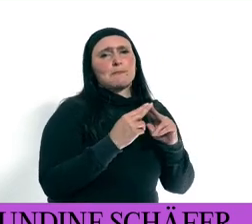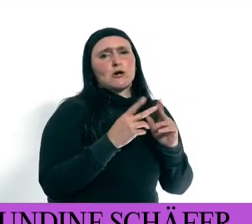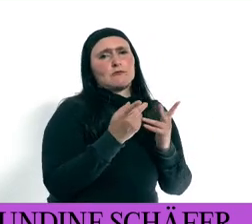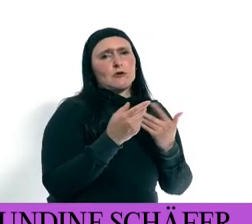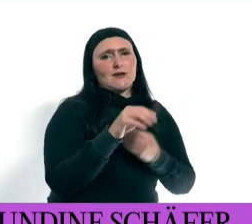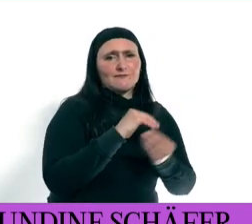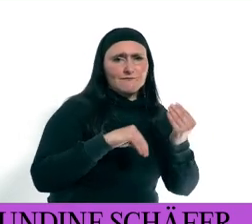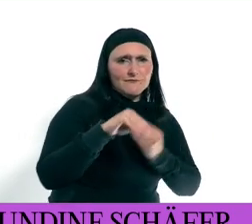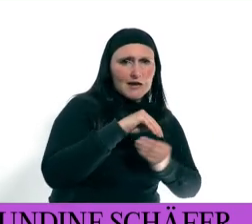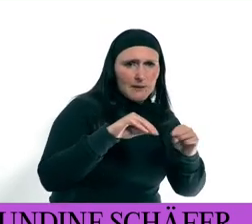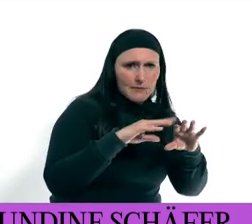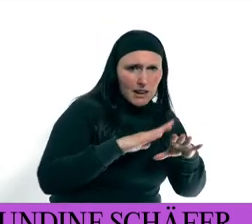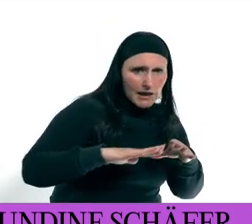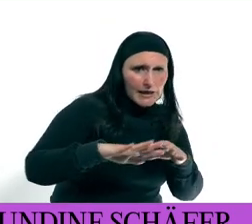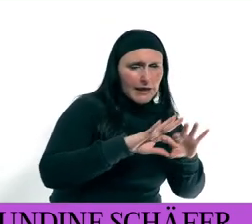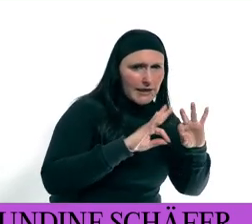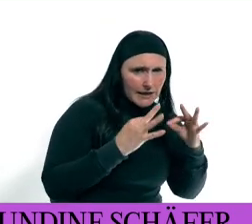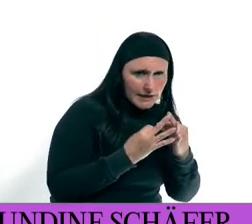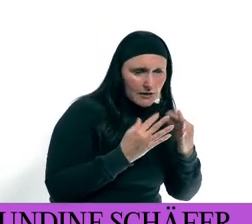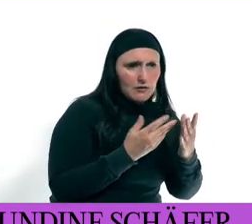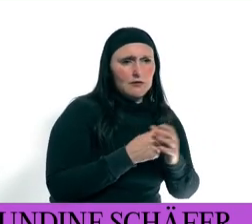sondern auch die Älteren oder